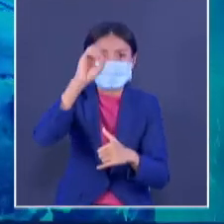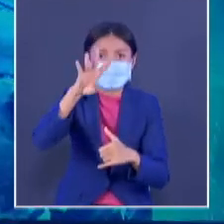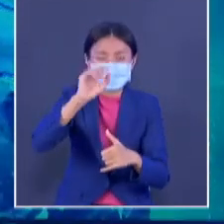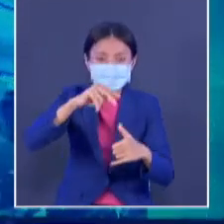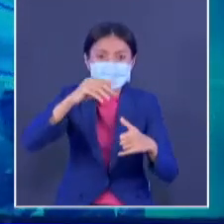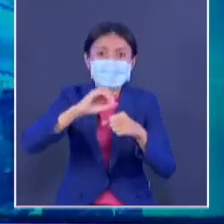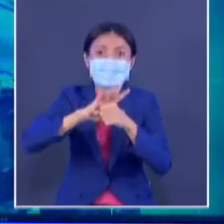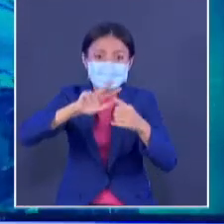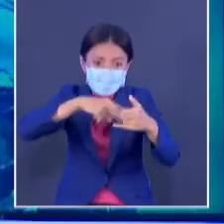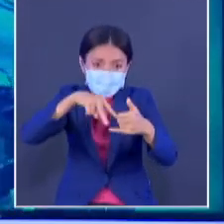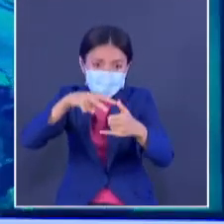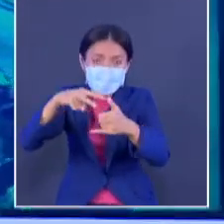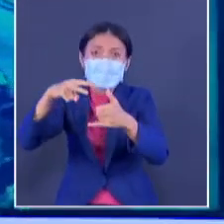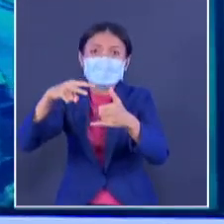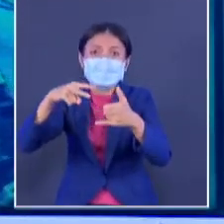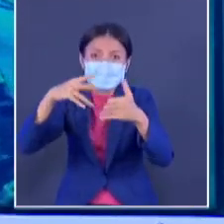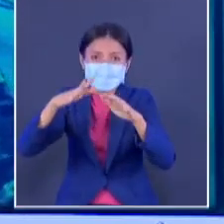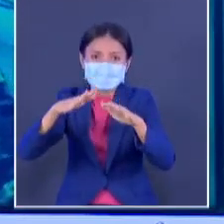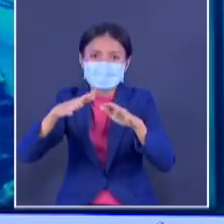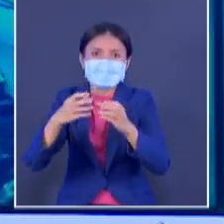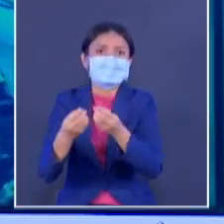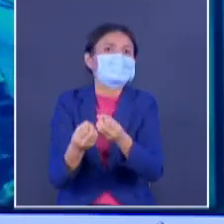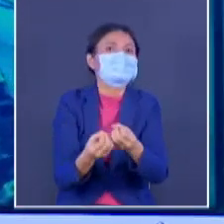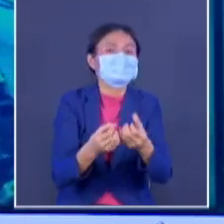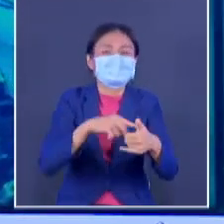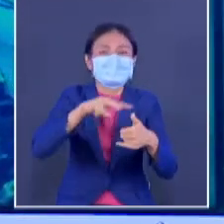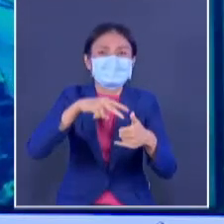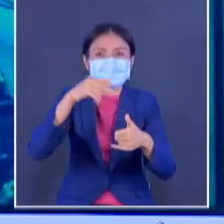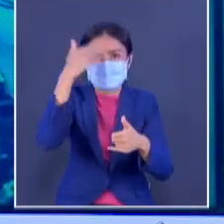ไปตรวจโควิดกับพื้นที่กลุ่มนี้เหมือนกันเพราะนี่คือความเสี่ยงที่เกิดขึ้นกับบ้านเรานะครับ